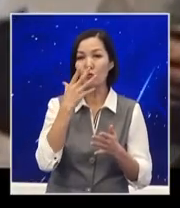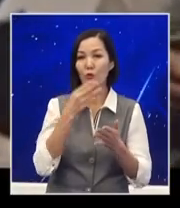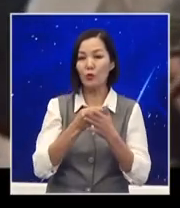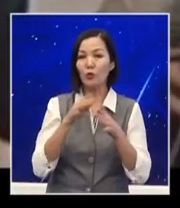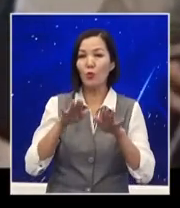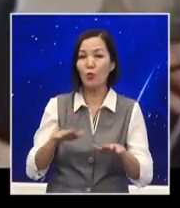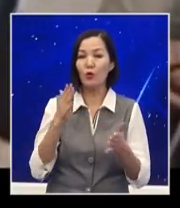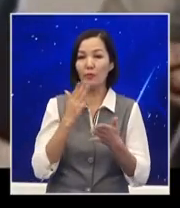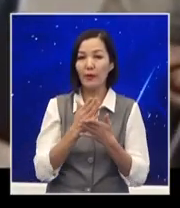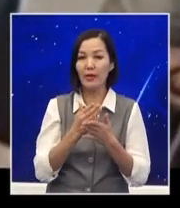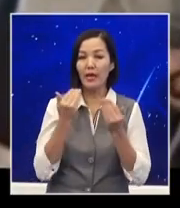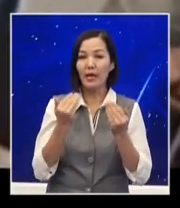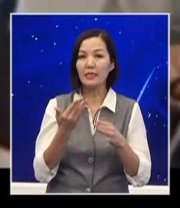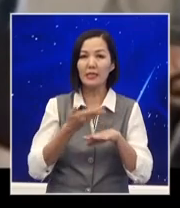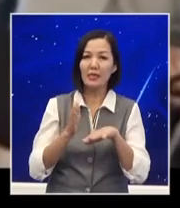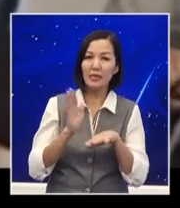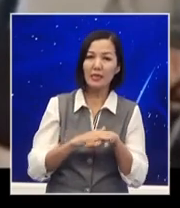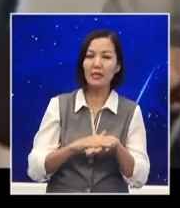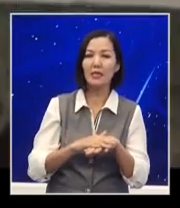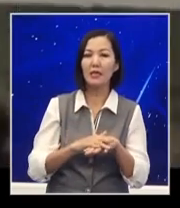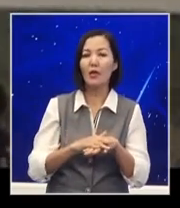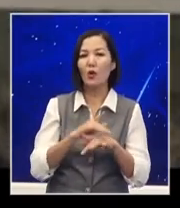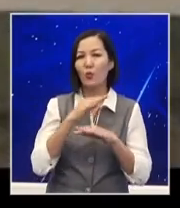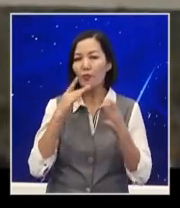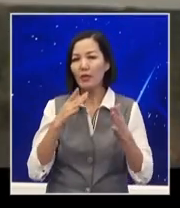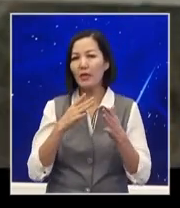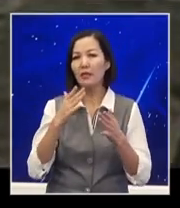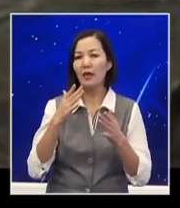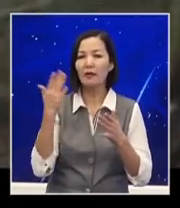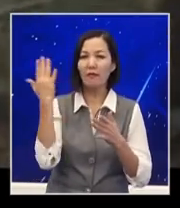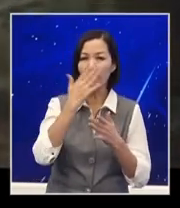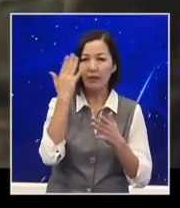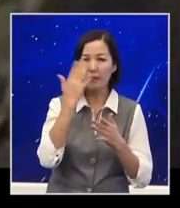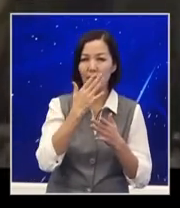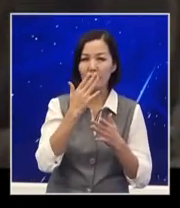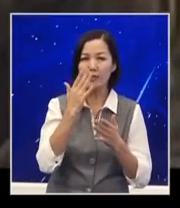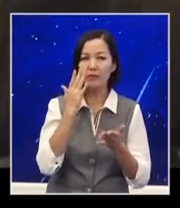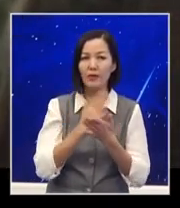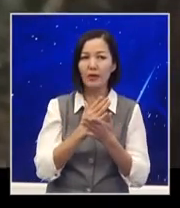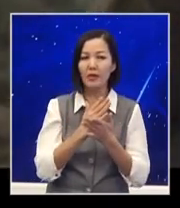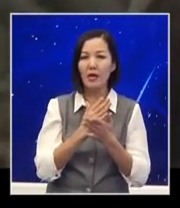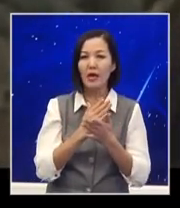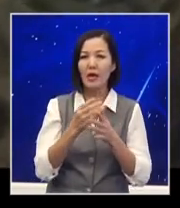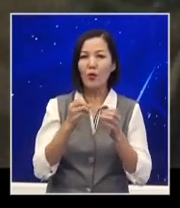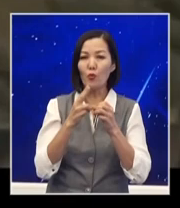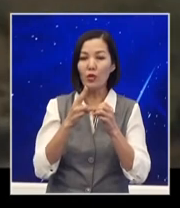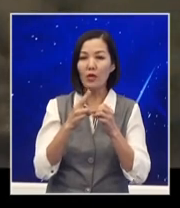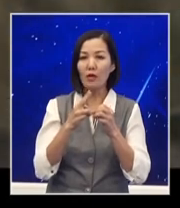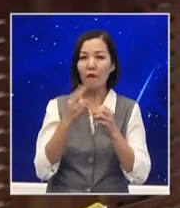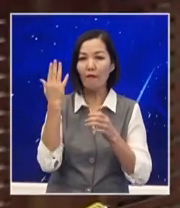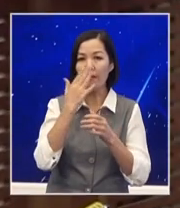алды. Кейінде қилы кезең, көгілдір такси, қан мен тер. Егер сіз 12 жасқа толғандасында 12 фильмге